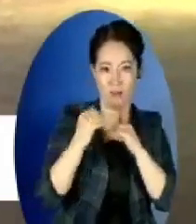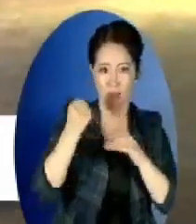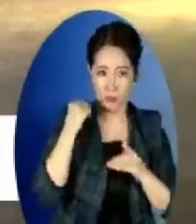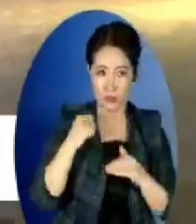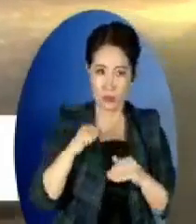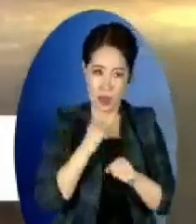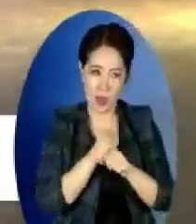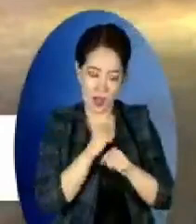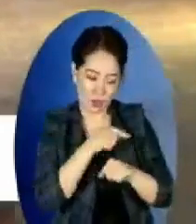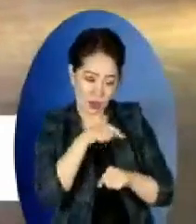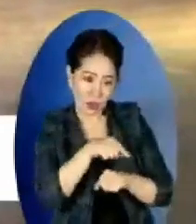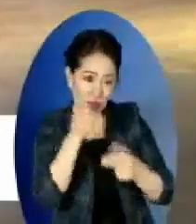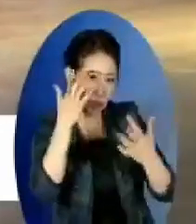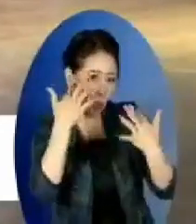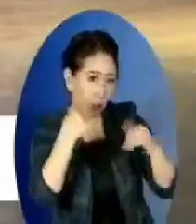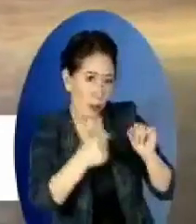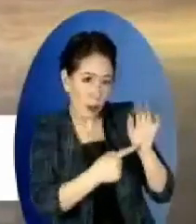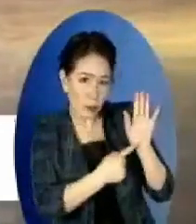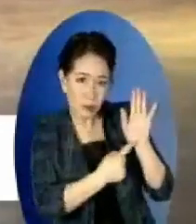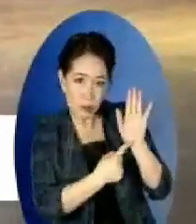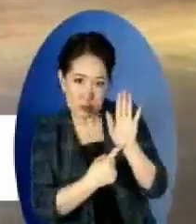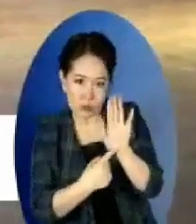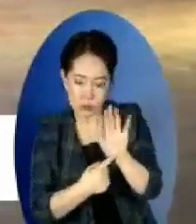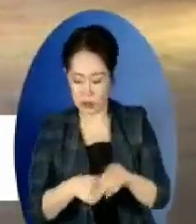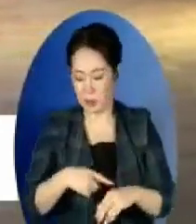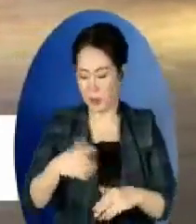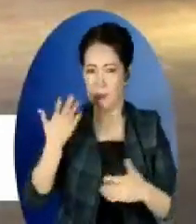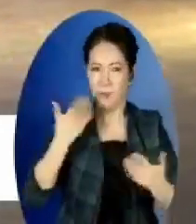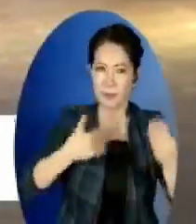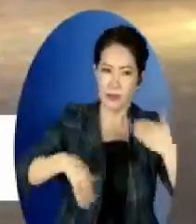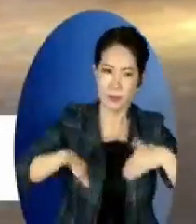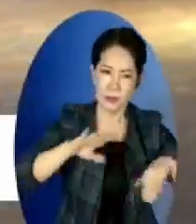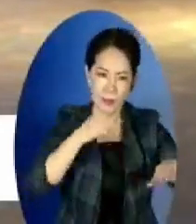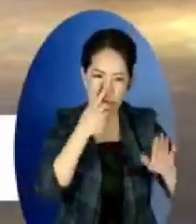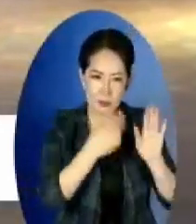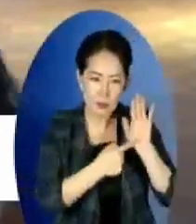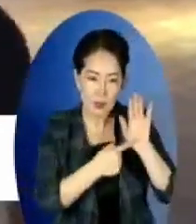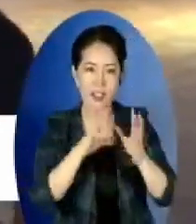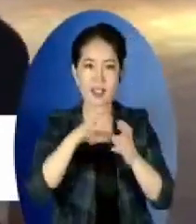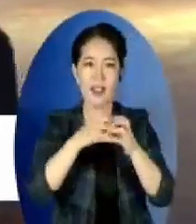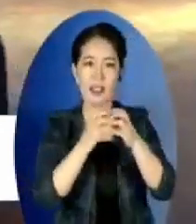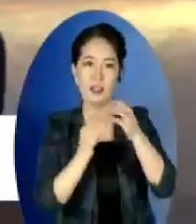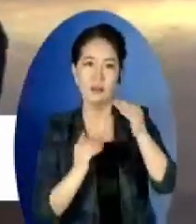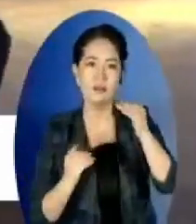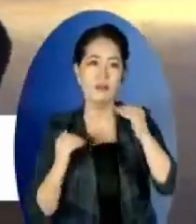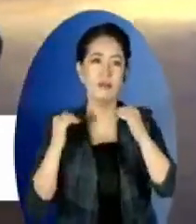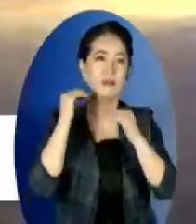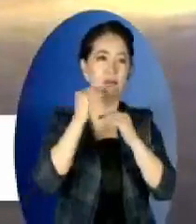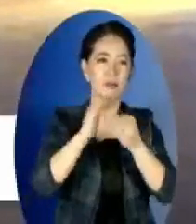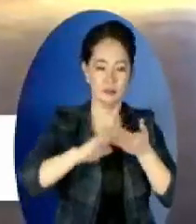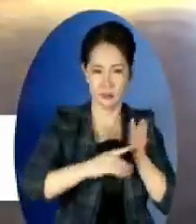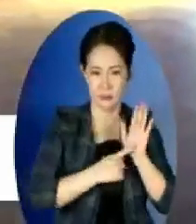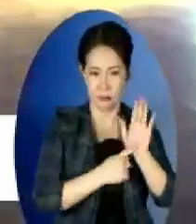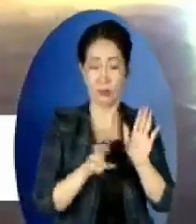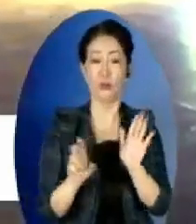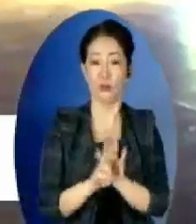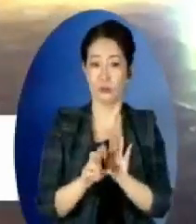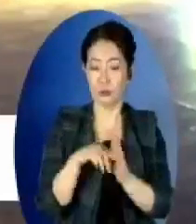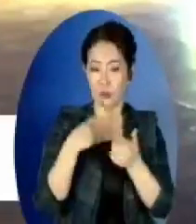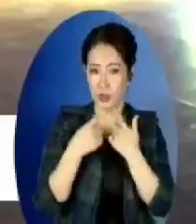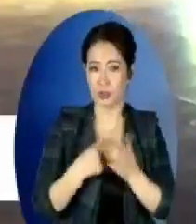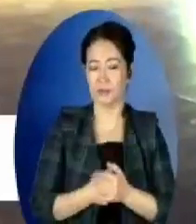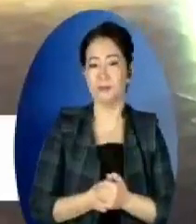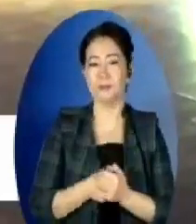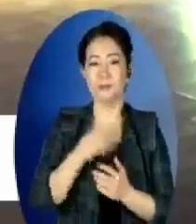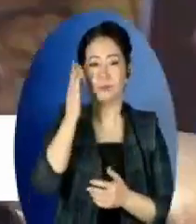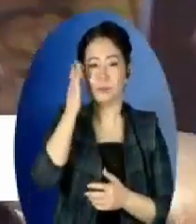хувьд бол бие биелгээг олон улсад таниулах мөн биелээчдийг дэлхийн тайзнаа гаргах боломжтой талаар хэлж өссөн юм аа.